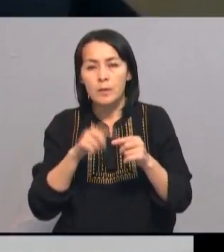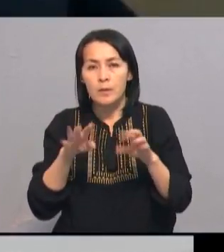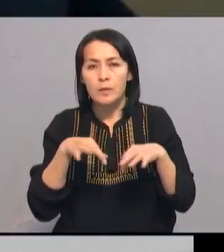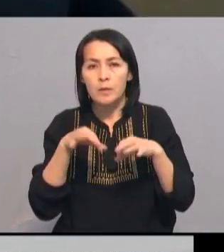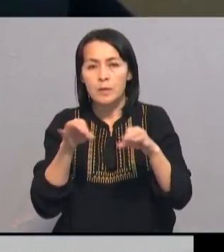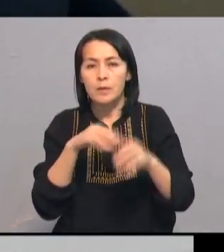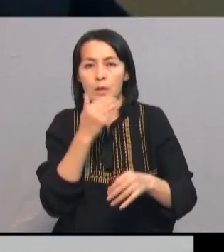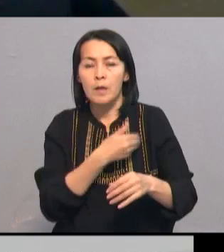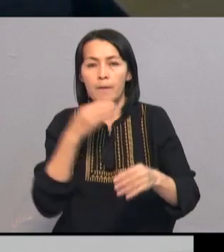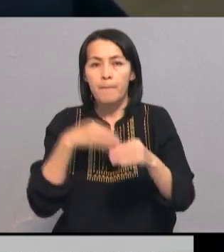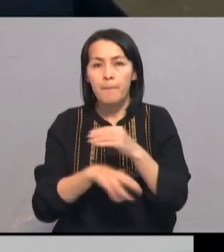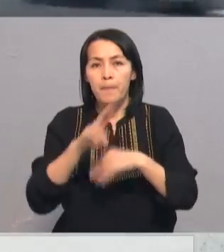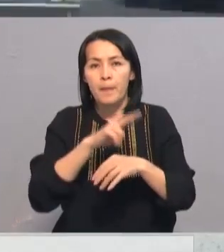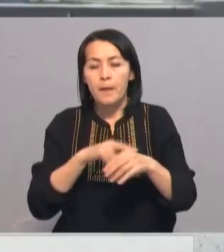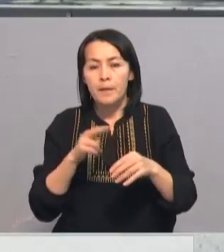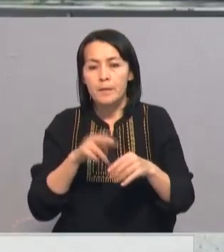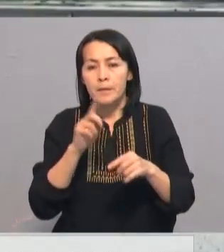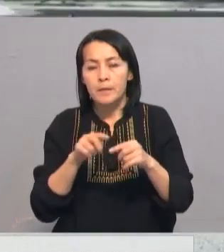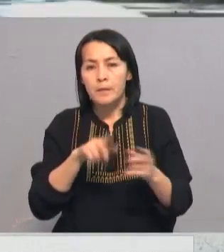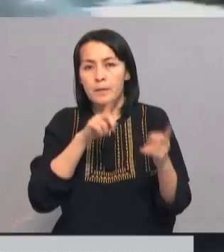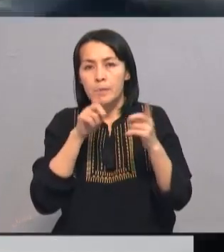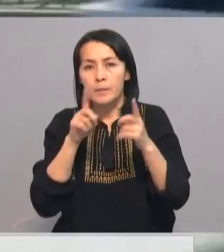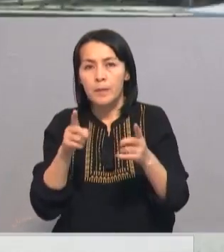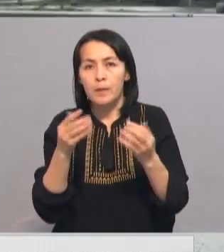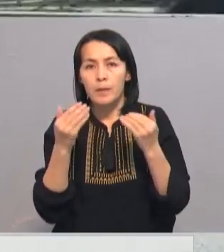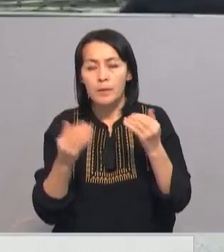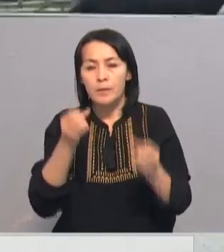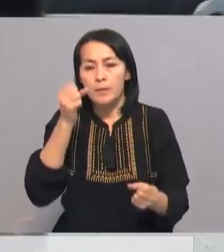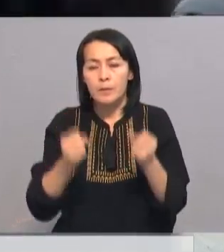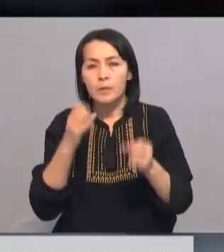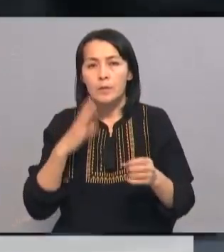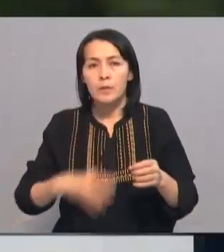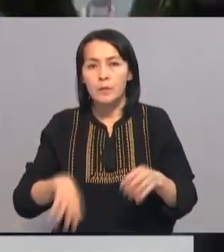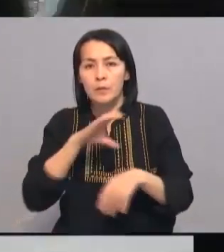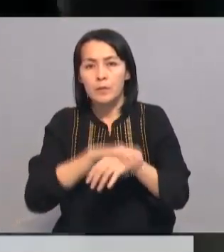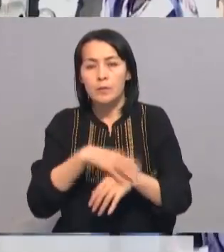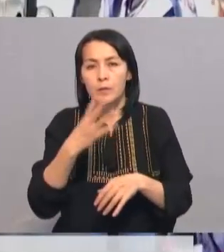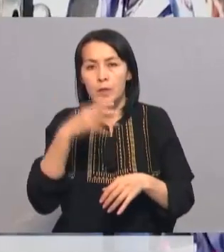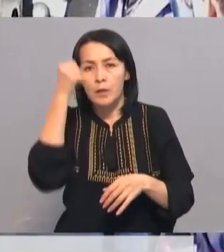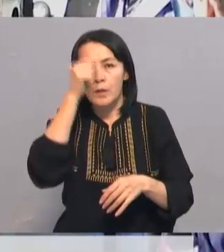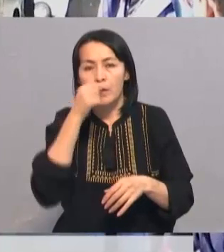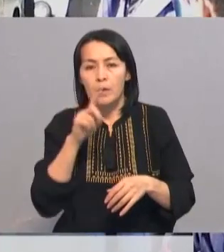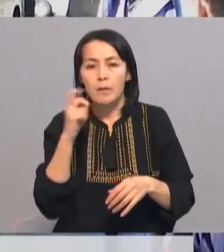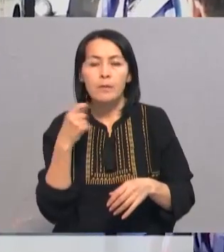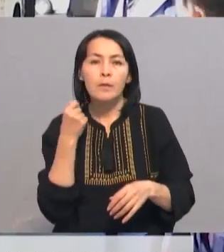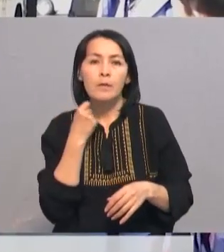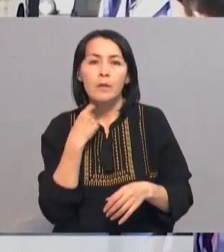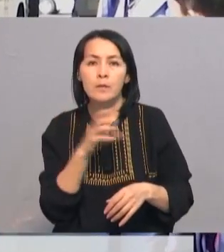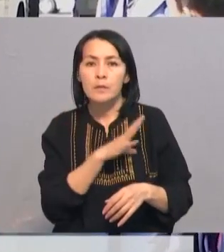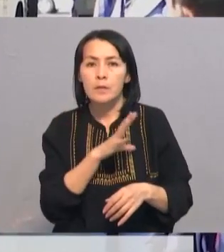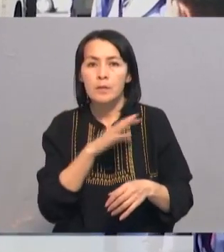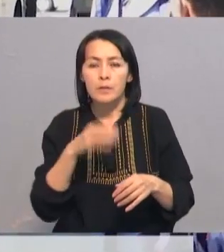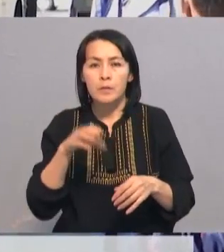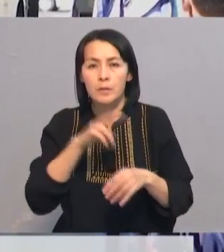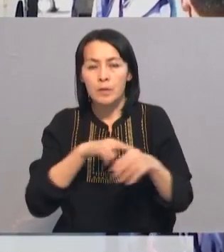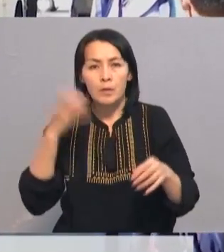попытался скрыться. Полицейским удалось догнать подозрительный автомобиль и остановить. 40-летний водитель, находясь в нетрезвом состоянии, не